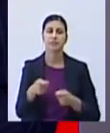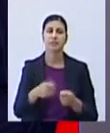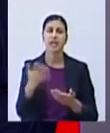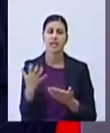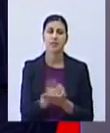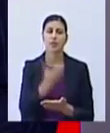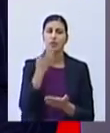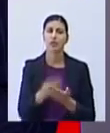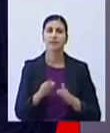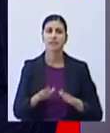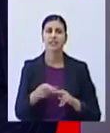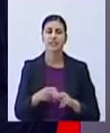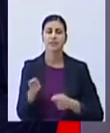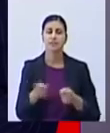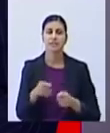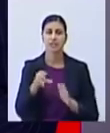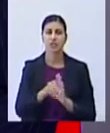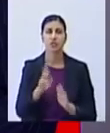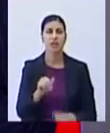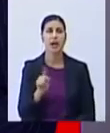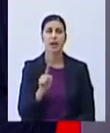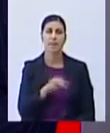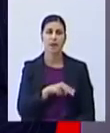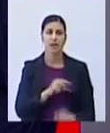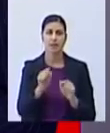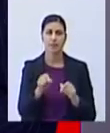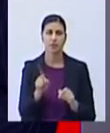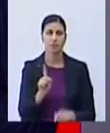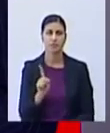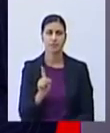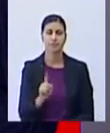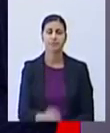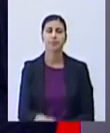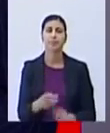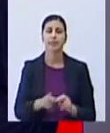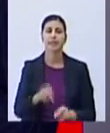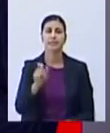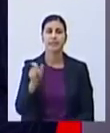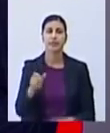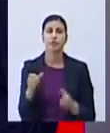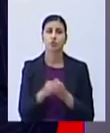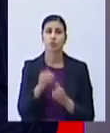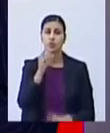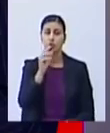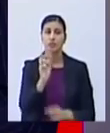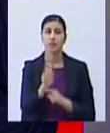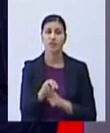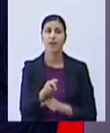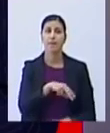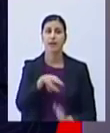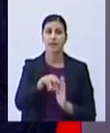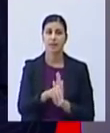იპოვონ თავიანთი ადგილი იმ ბიზნესში და არა პარლამენტში. ეს ადამიანების ჯგუფი როცა მოდის